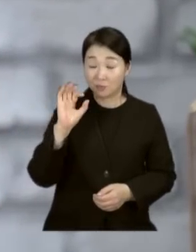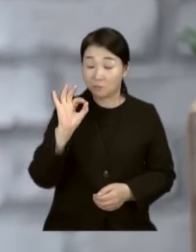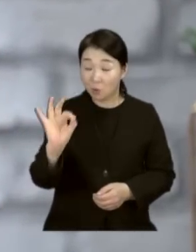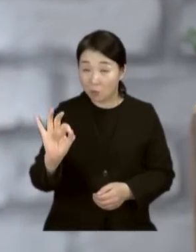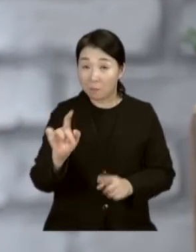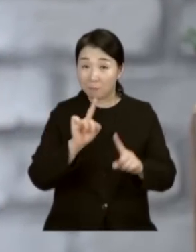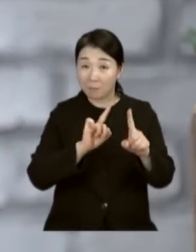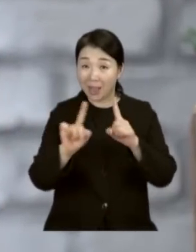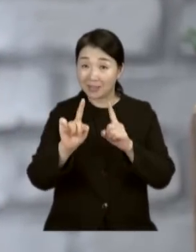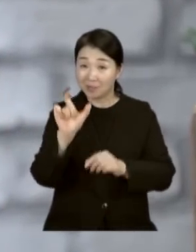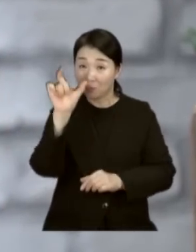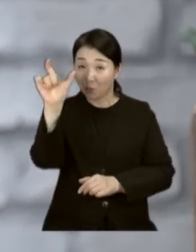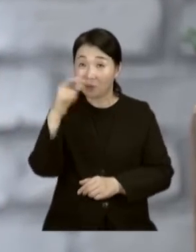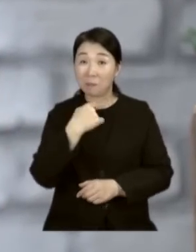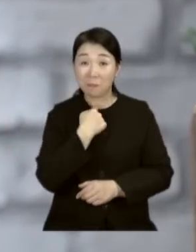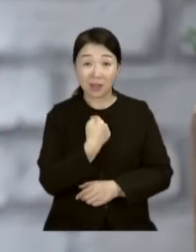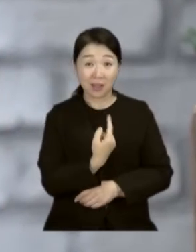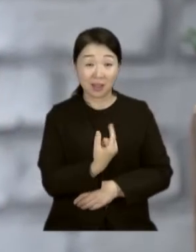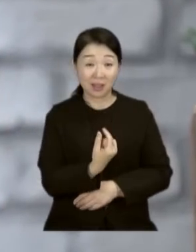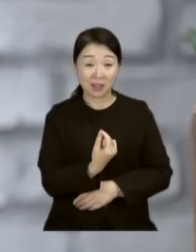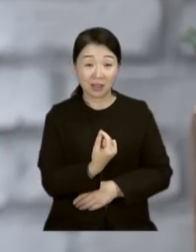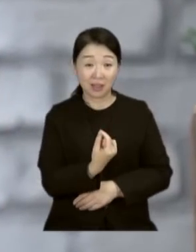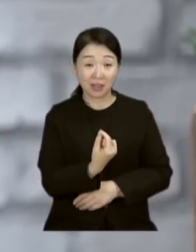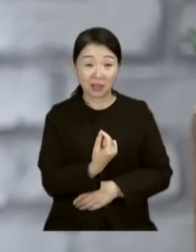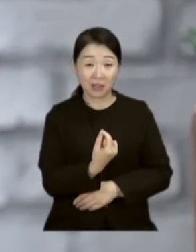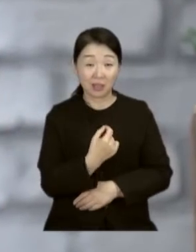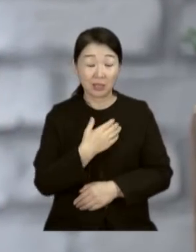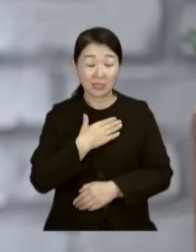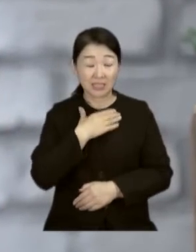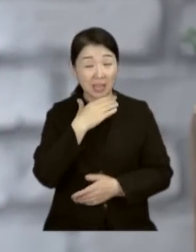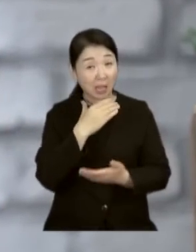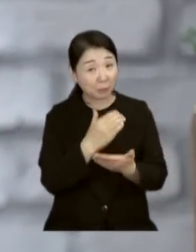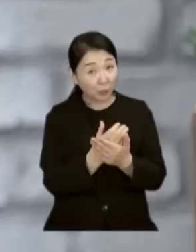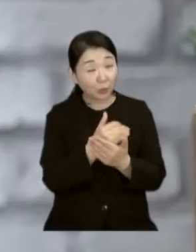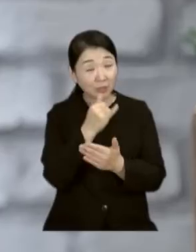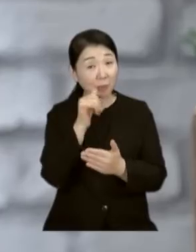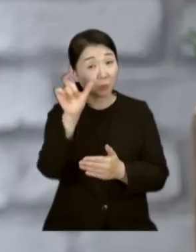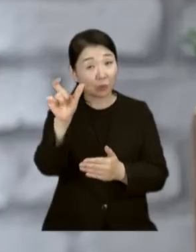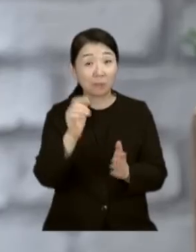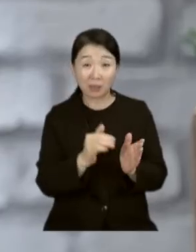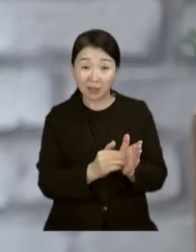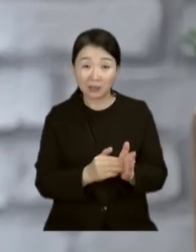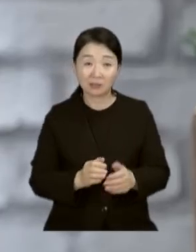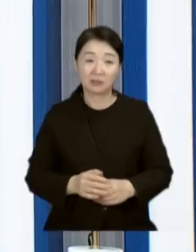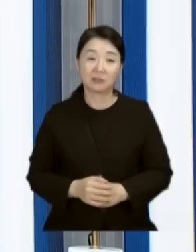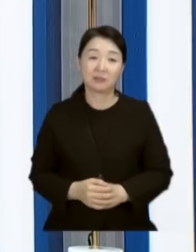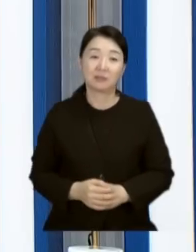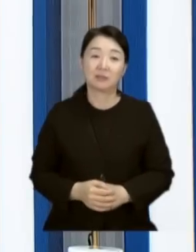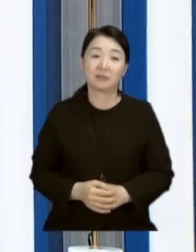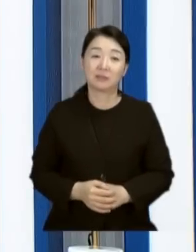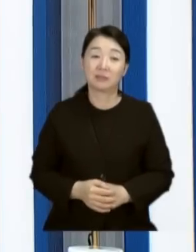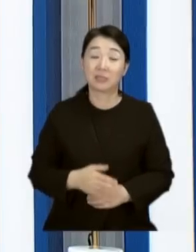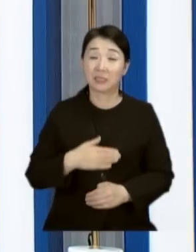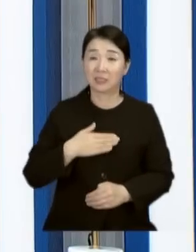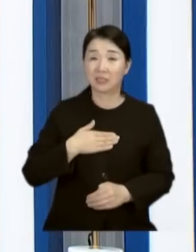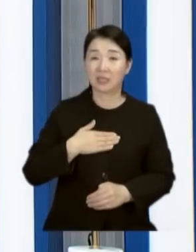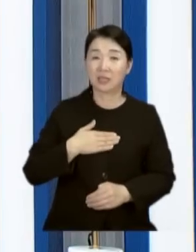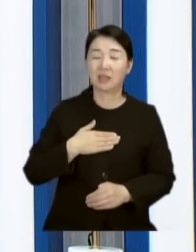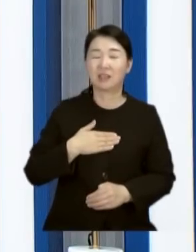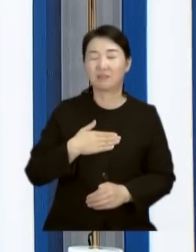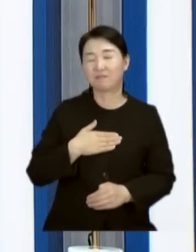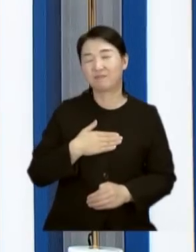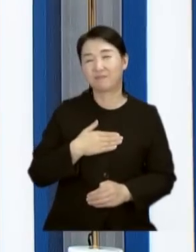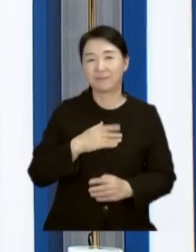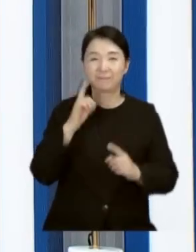그 종종 말씀 구절 올리잖아요. 네. 어떤 감동이 있어서 이 올릴 거 아닙니까? 제가 일단 너무 뜨겁게